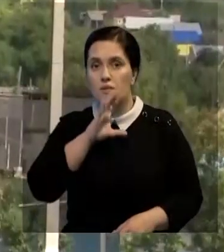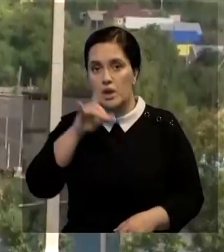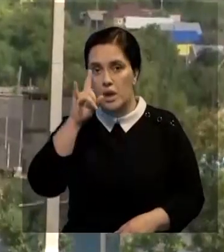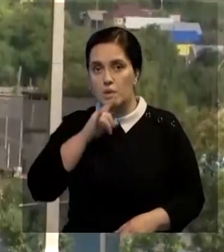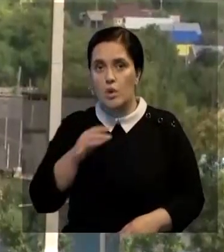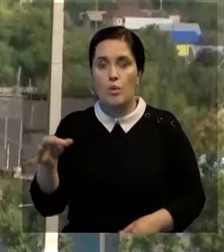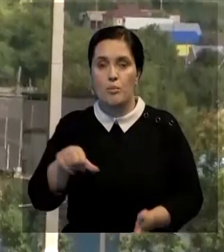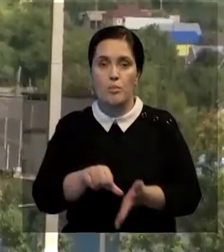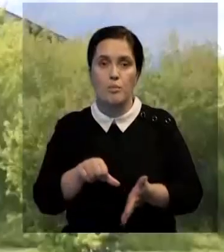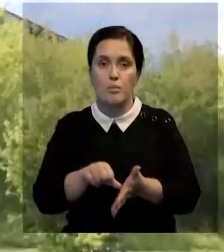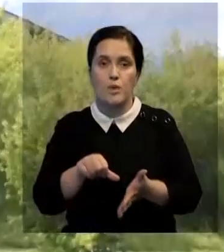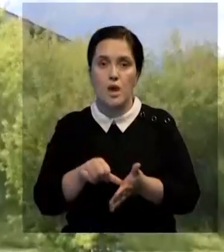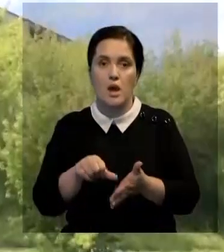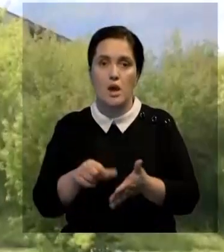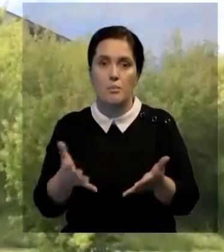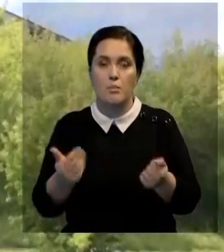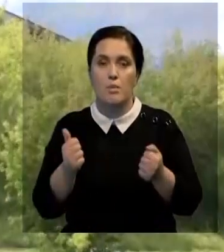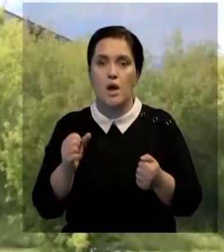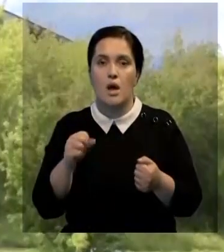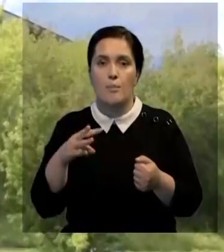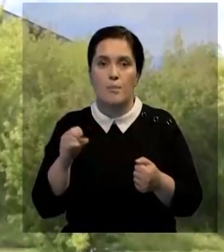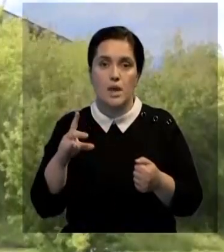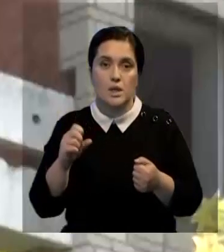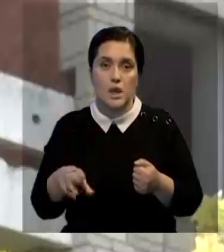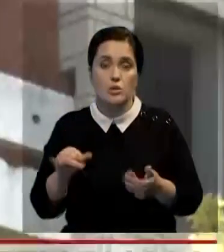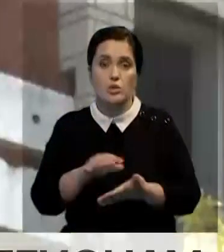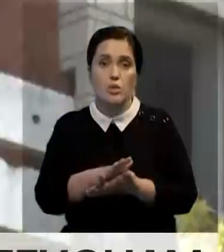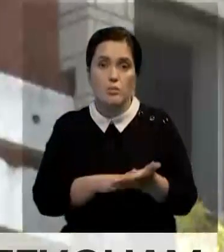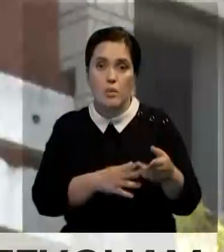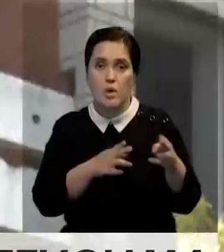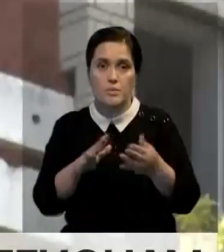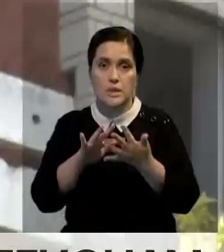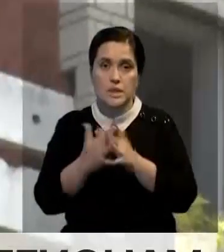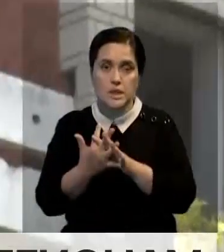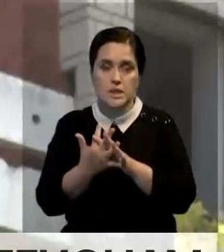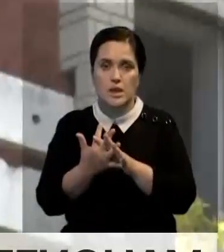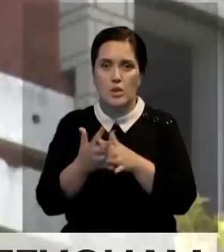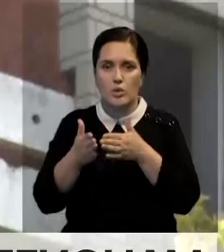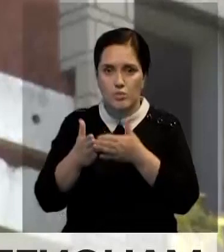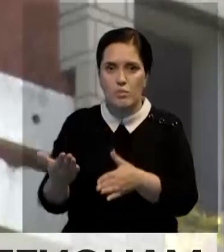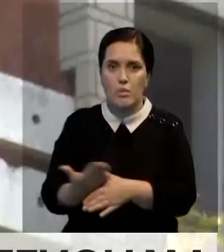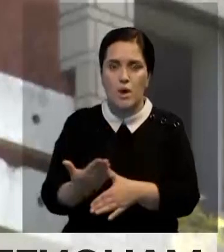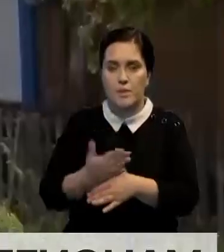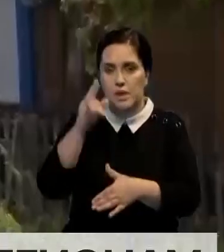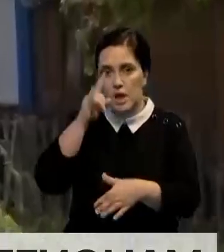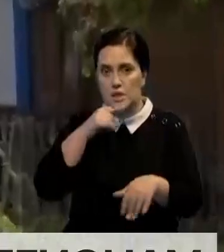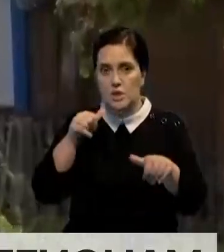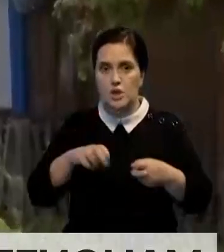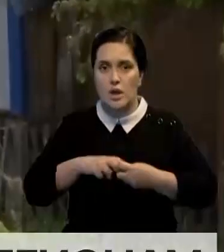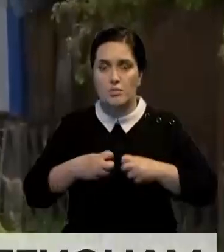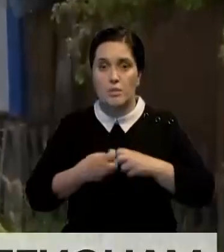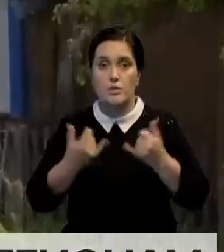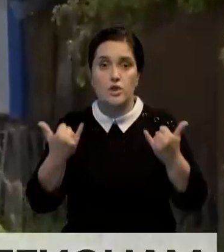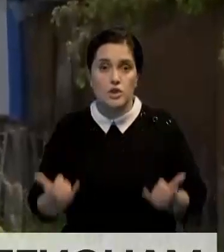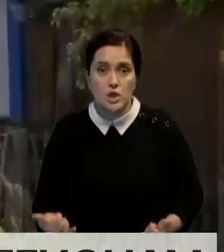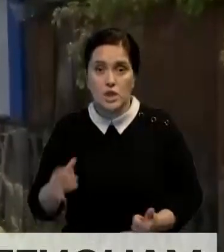области к представителям мобильной общественной приемной партии «Аманат». Они продолжают объезжать сельские глубинки, помогать казахстанцам с решением насущных проблем.